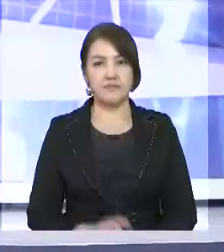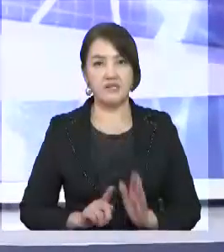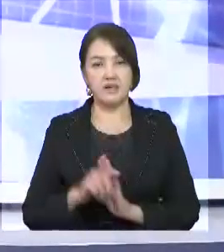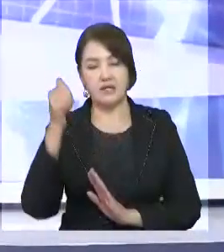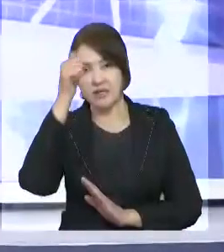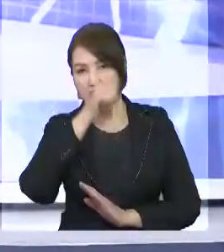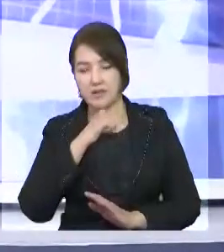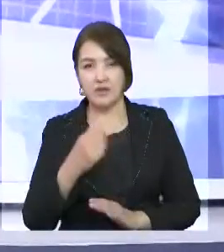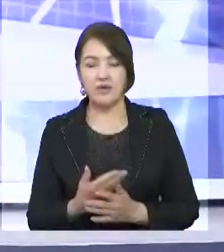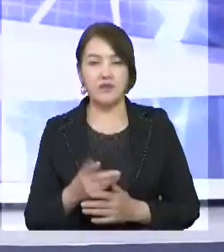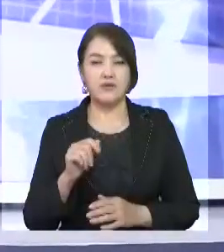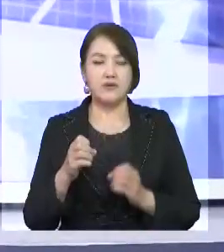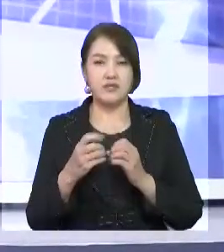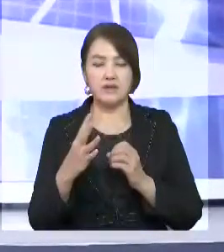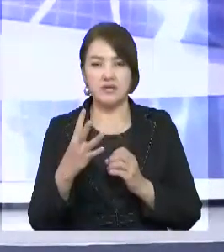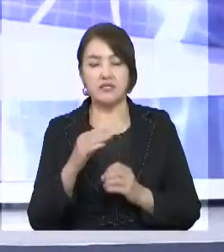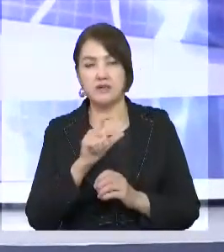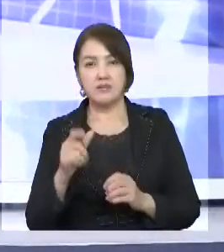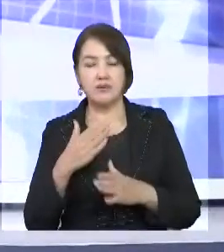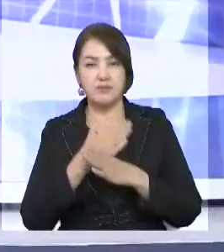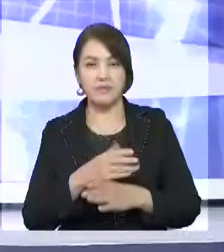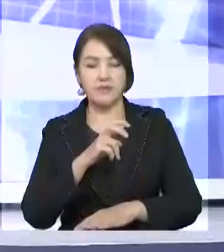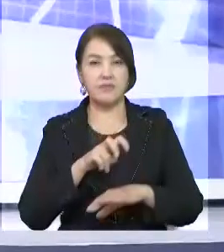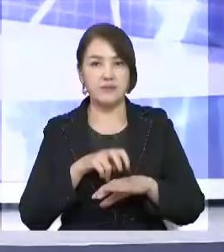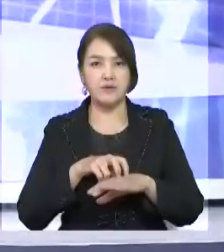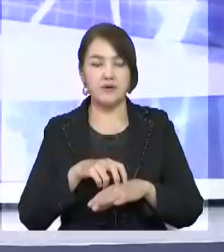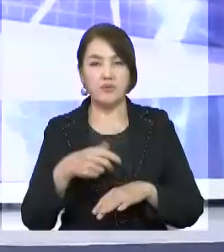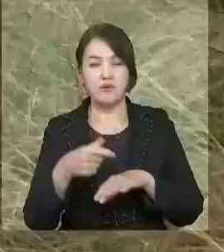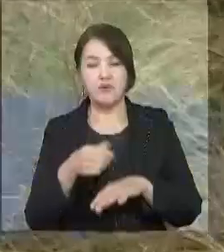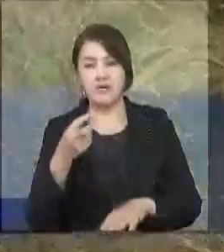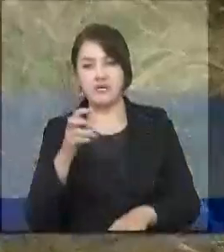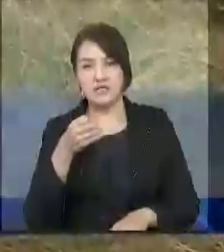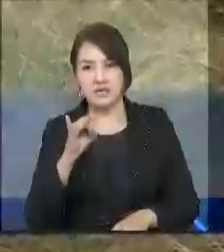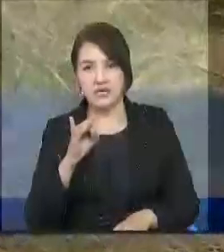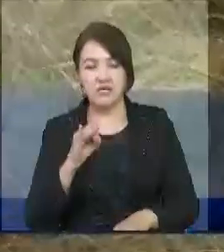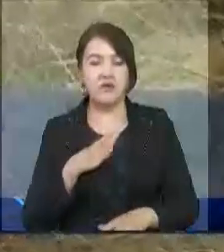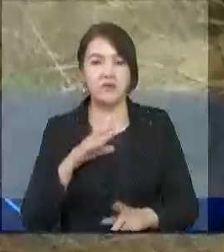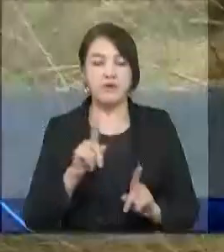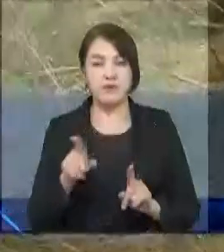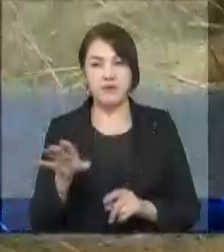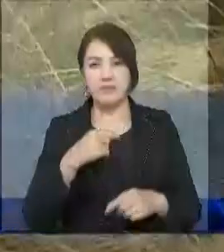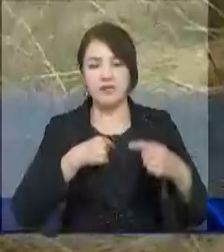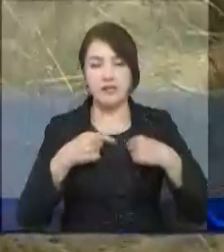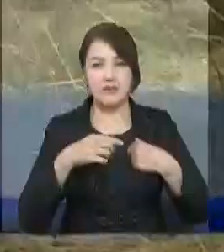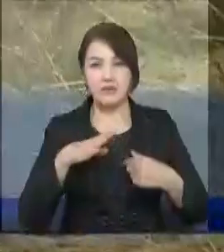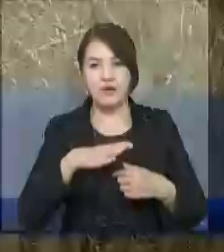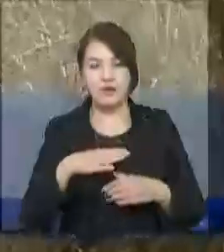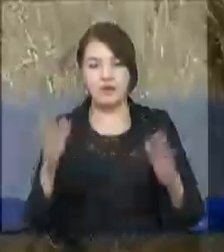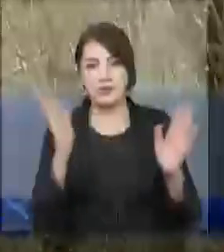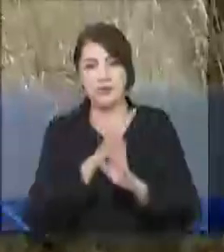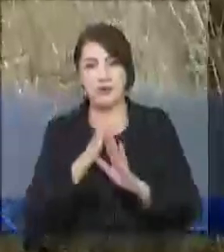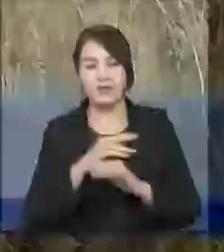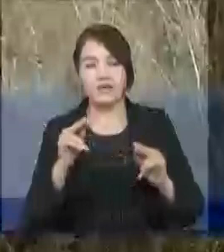С начала года в регионе 114 человек обратились за помощью к врачам после укусов клещей. Было установлено, что все пострадавшие находились на природе,